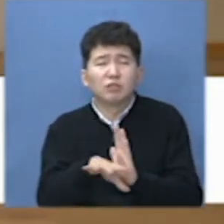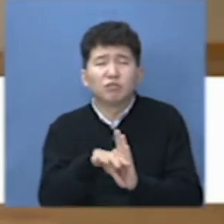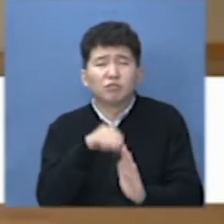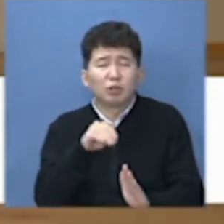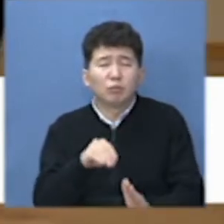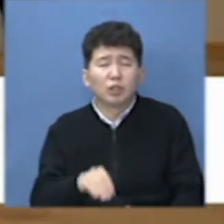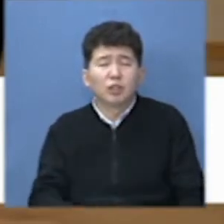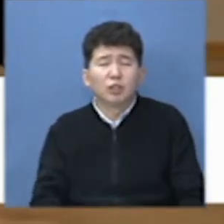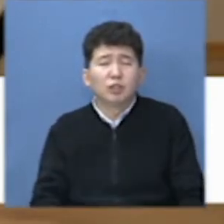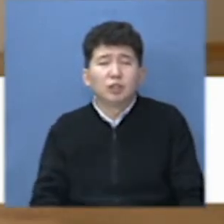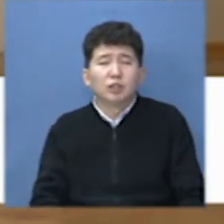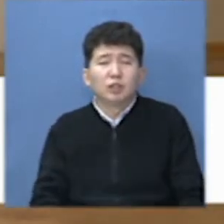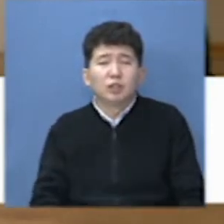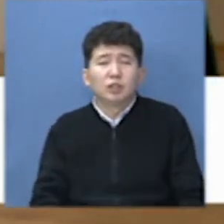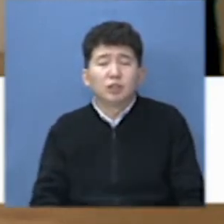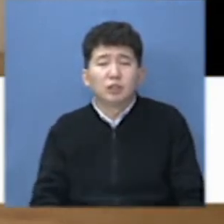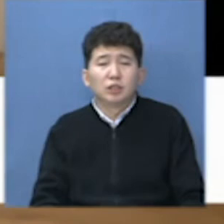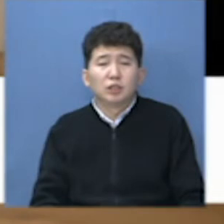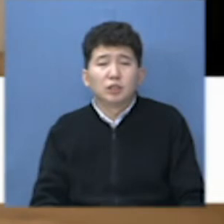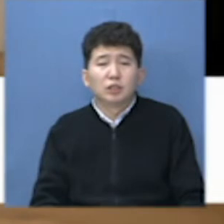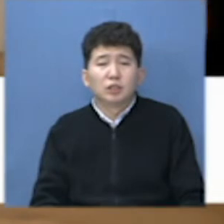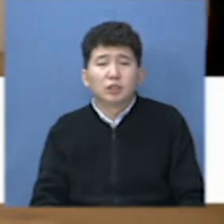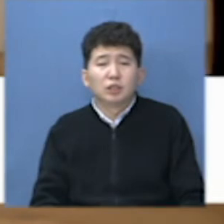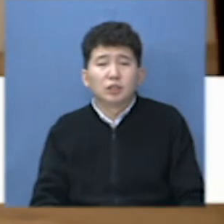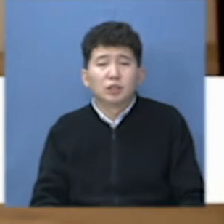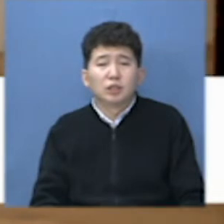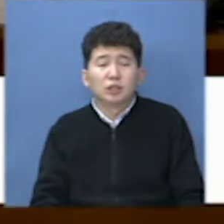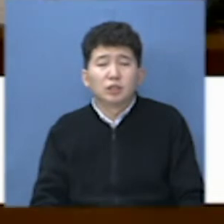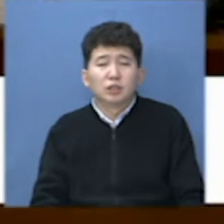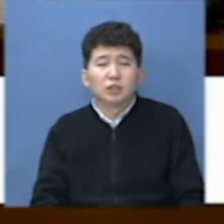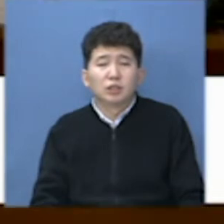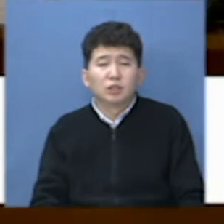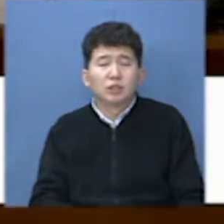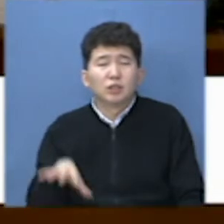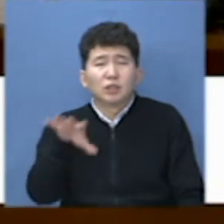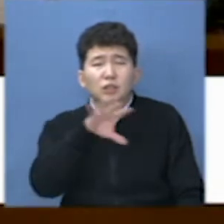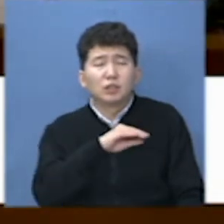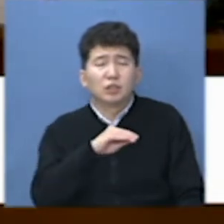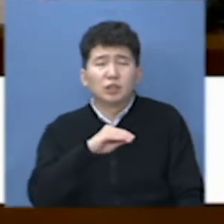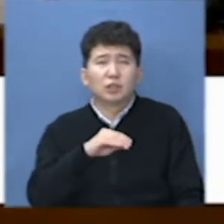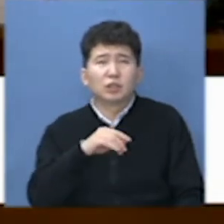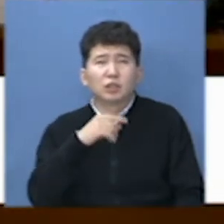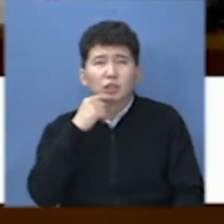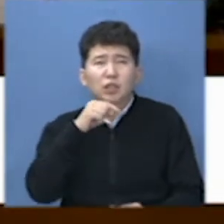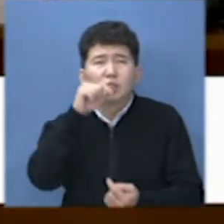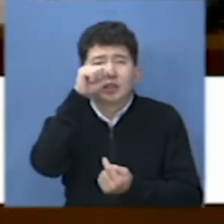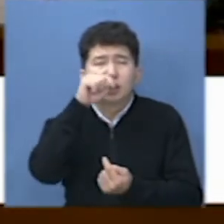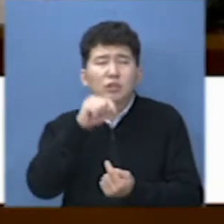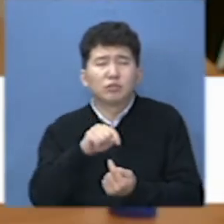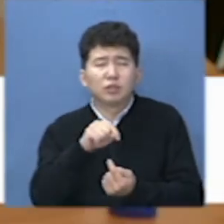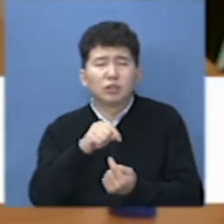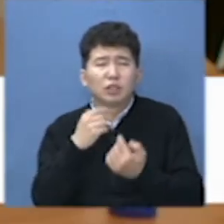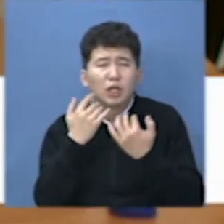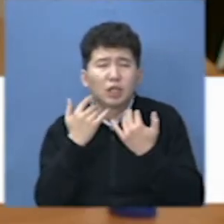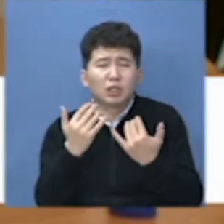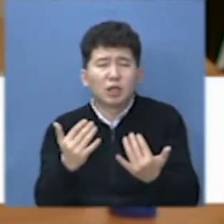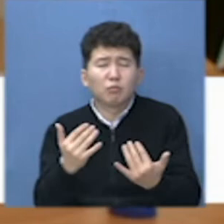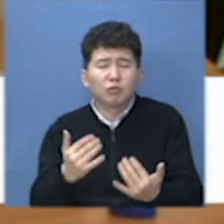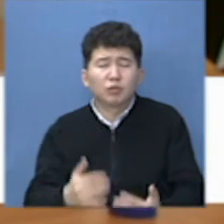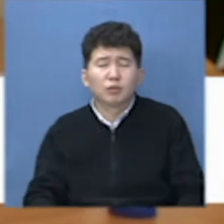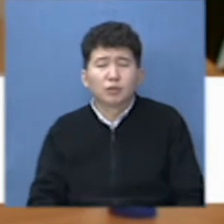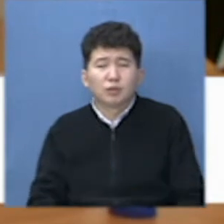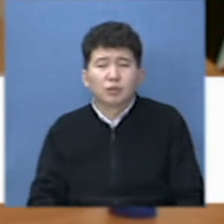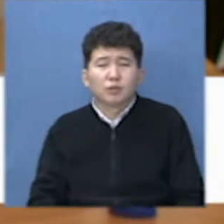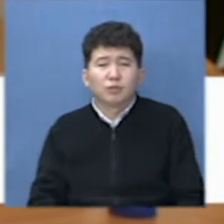дауыс берушілерге қолайлы жағдай жасалған. Барлығы бекітілген талаптарға сай. Дауыс беру жәшігі, бюллетендер, жасырын дауыс